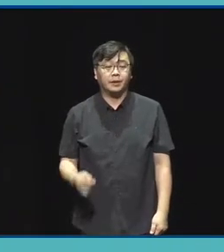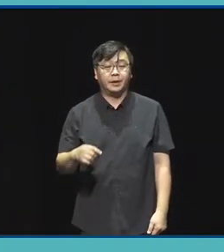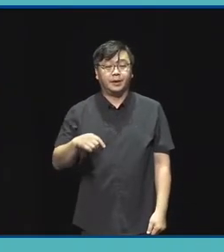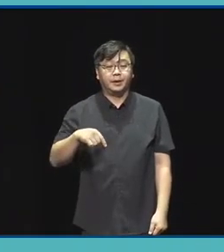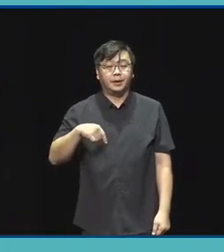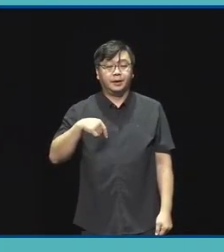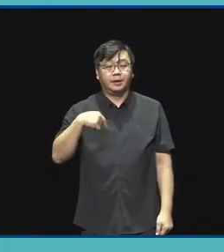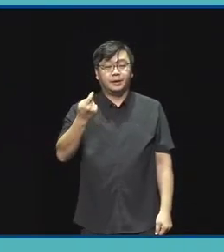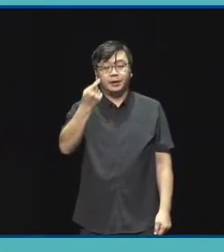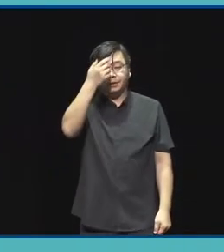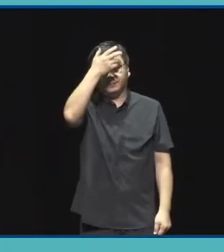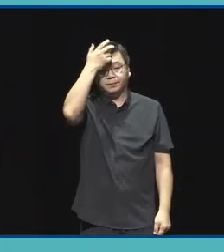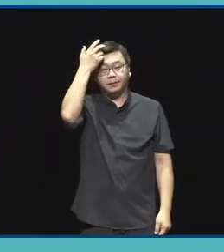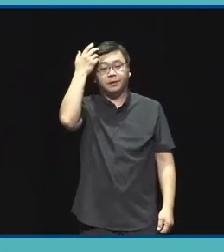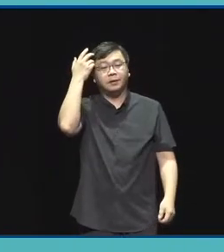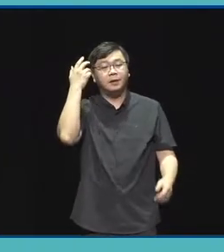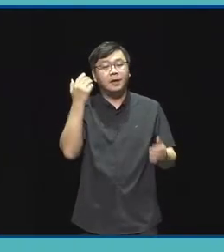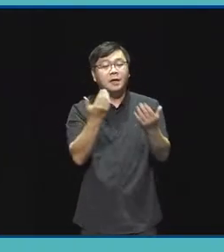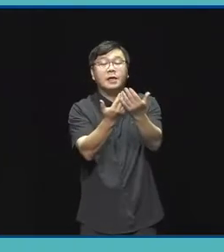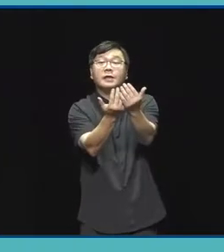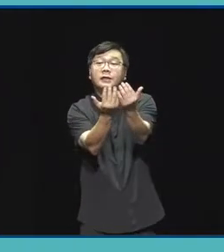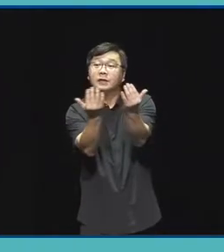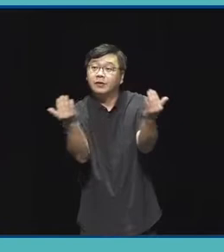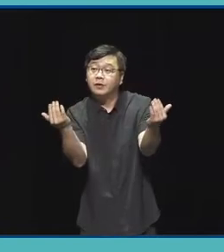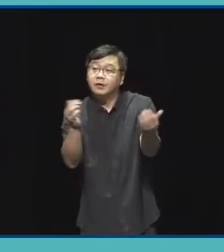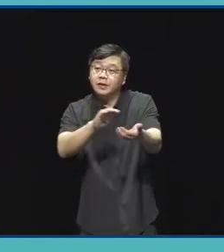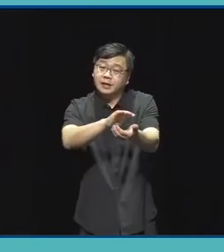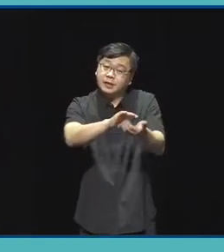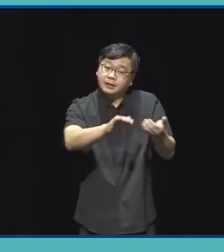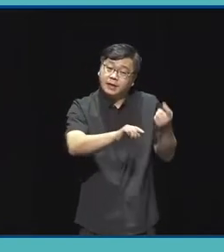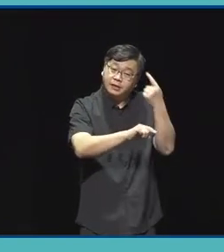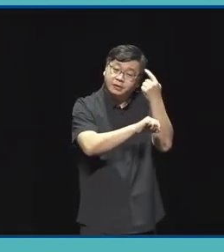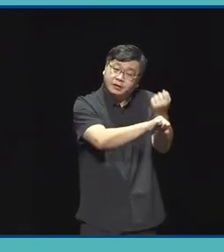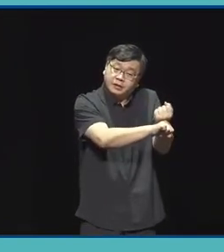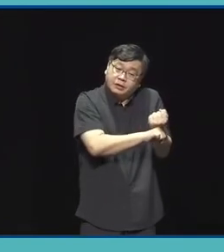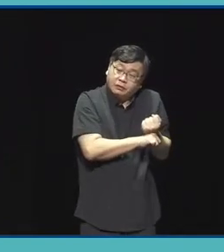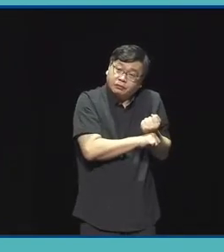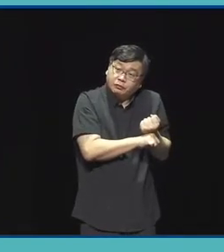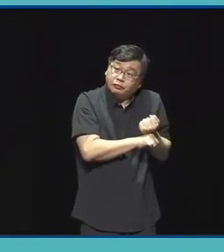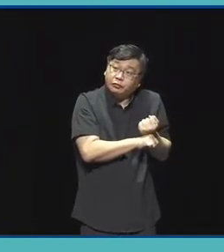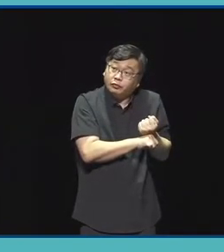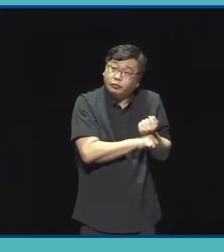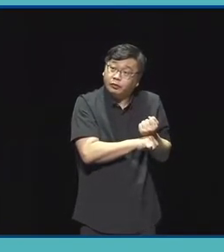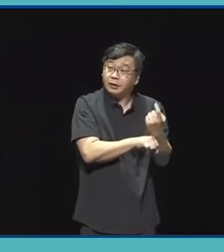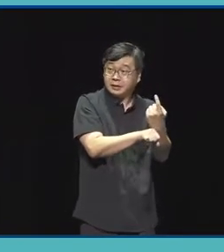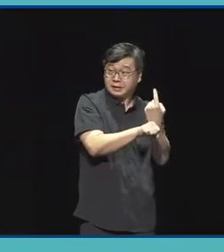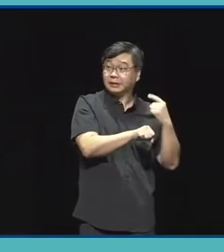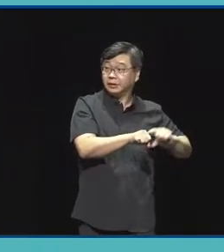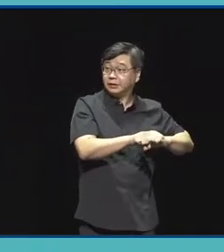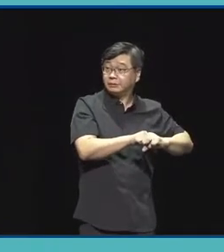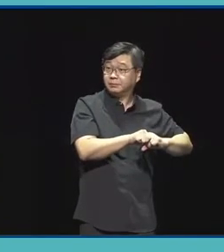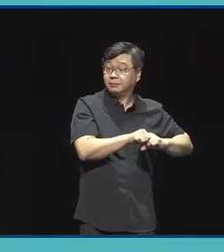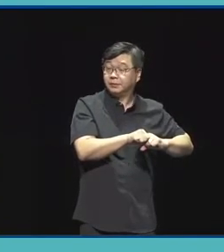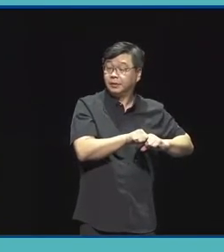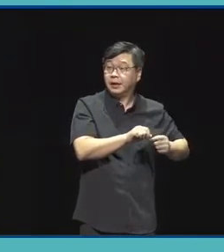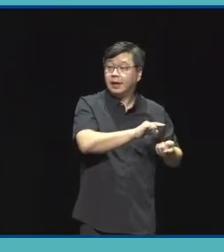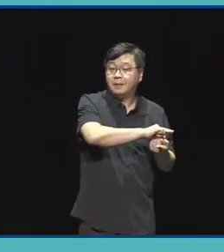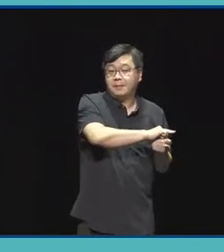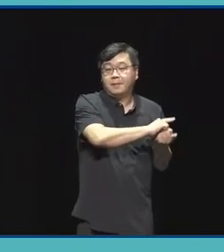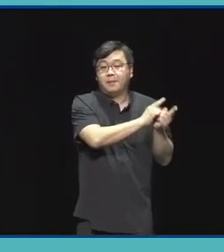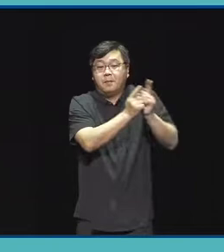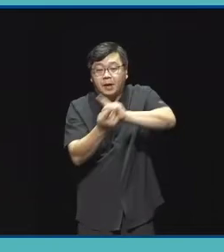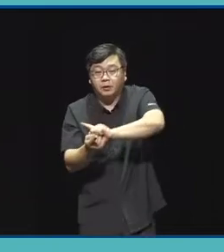다음으로 전시 사전 연구 지원으로 일하는 이름으로 작년까지 했던 그 사업의 명칭을 공이